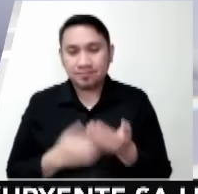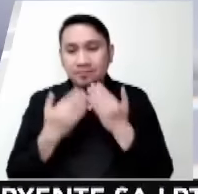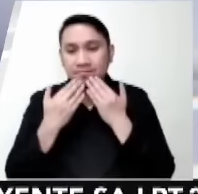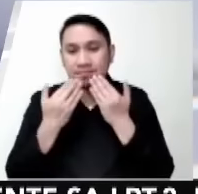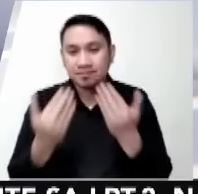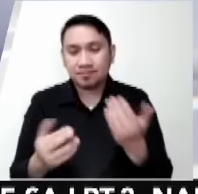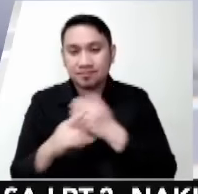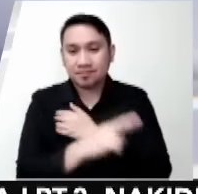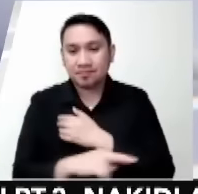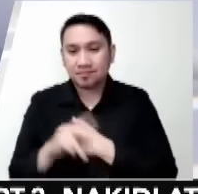GMA Regional TV.